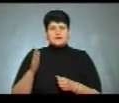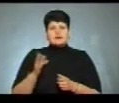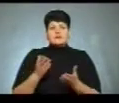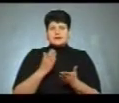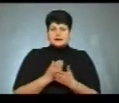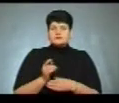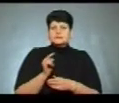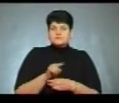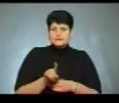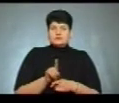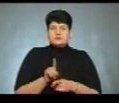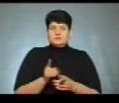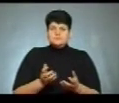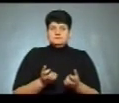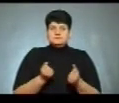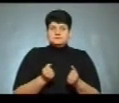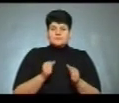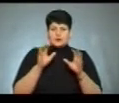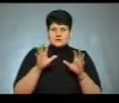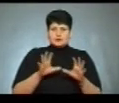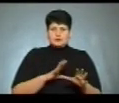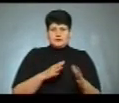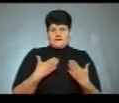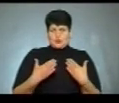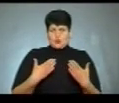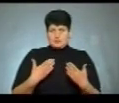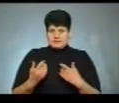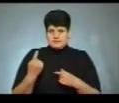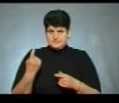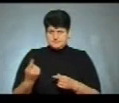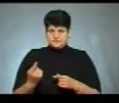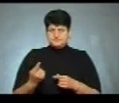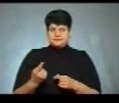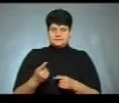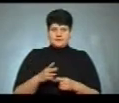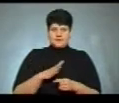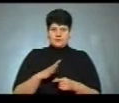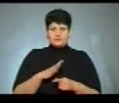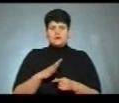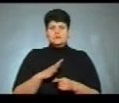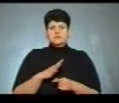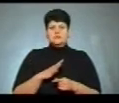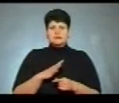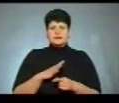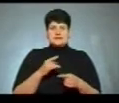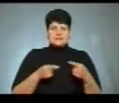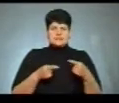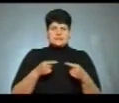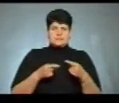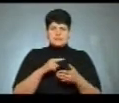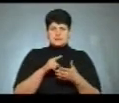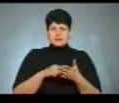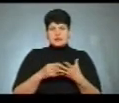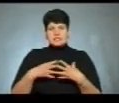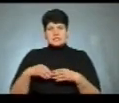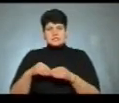покликаний стимулювати, перше, це узаконити відносини. Тобто, нерідко відбуваються спірні питання між